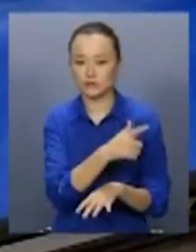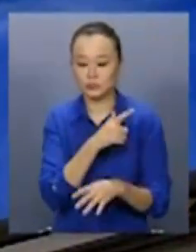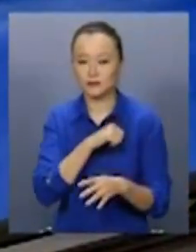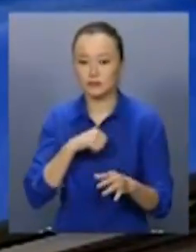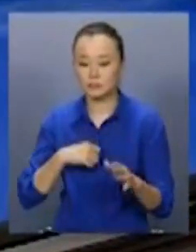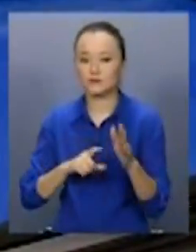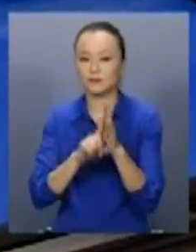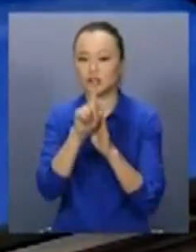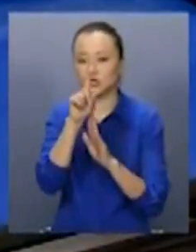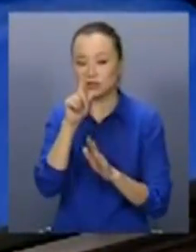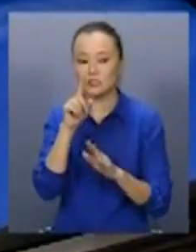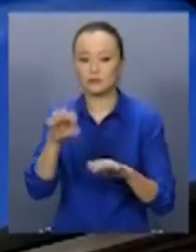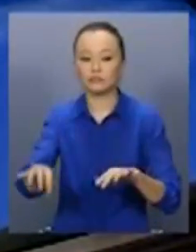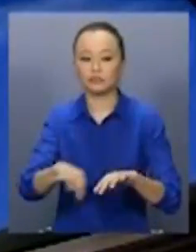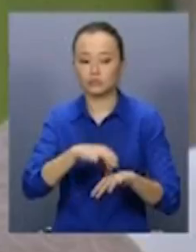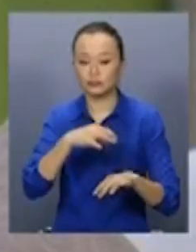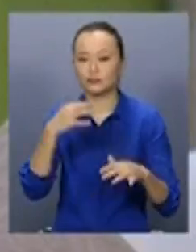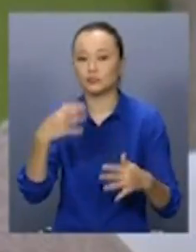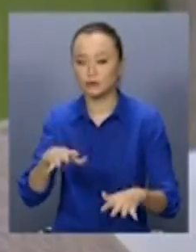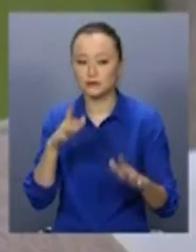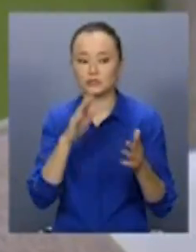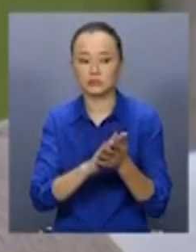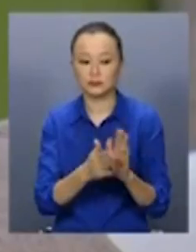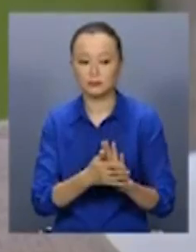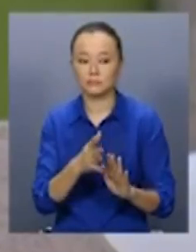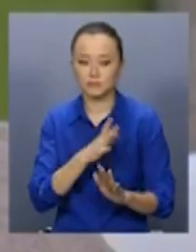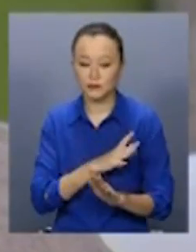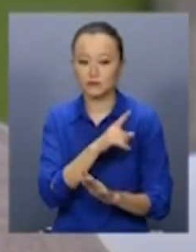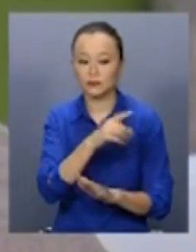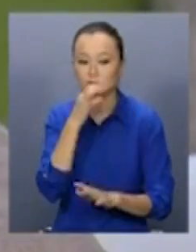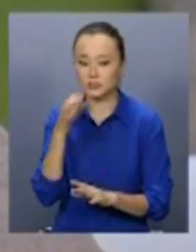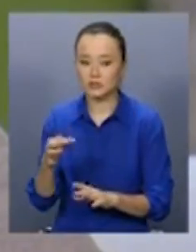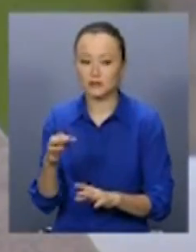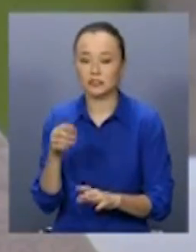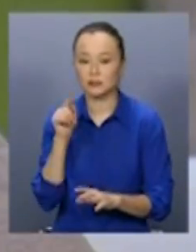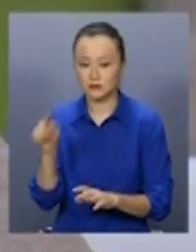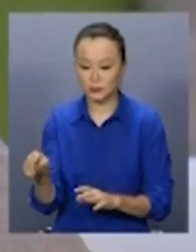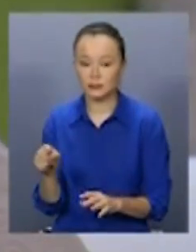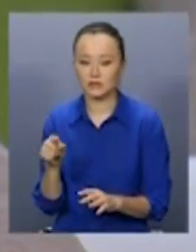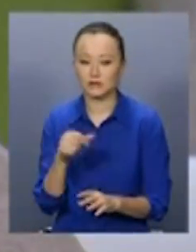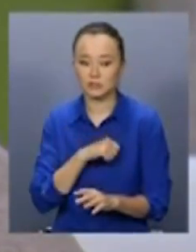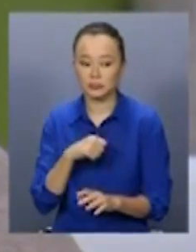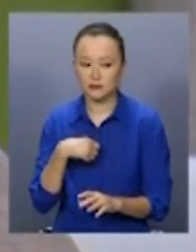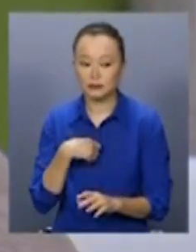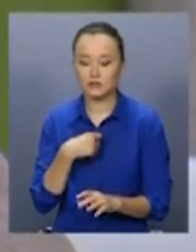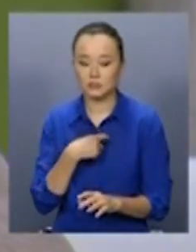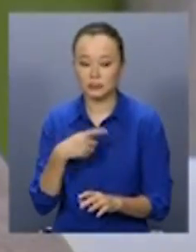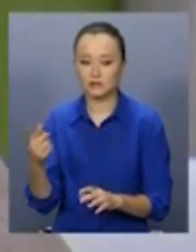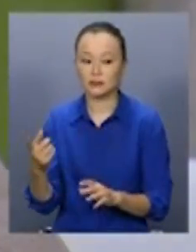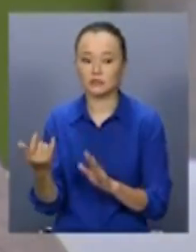басында тұрмыс құрғанында келісіп алғанбыз. Ол айтты: "Сен өз өзіңді бізге